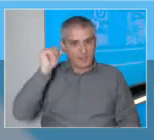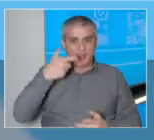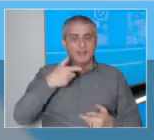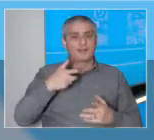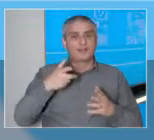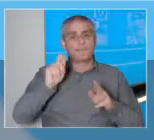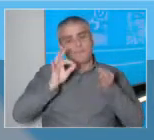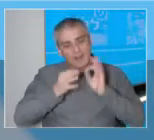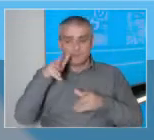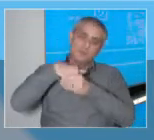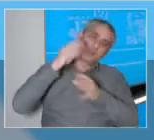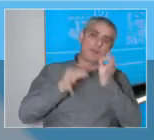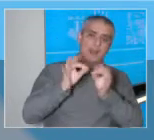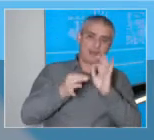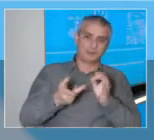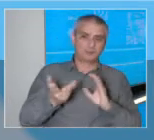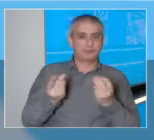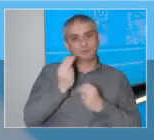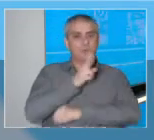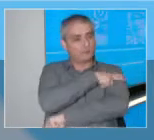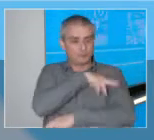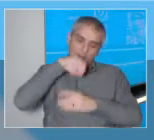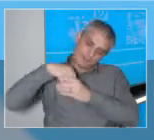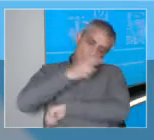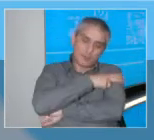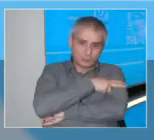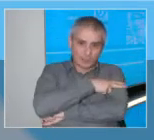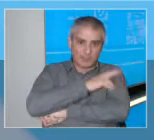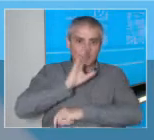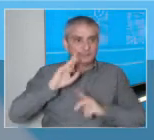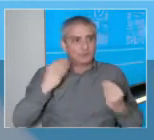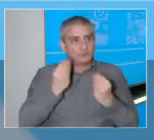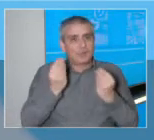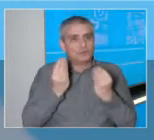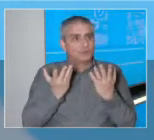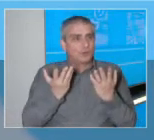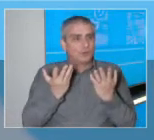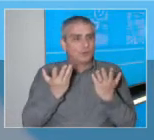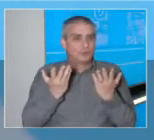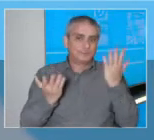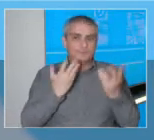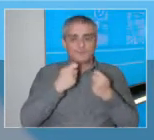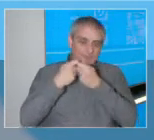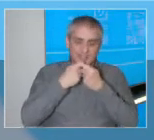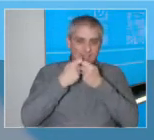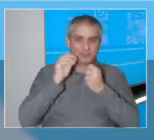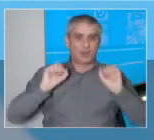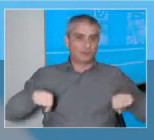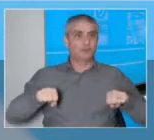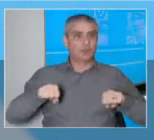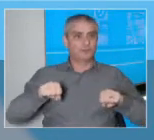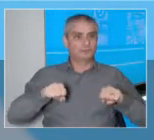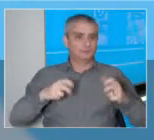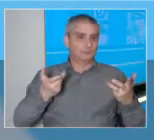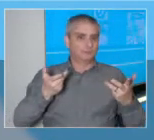אוחנה, פרקליטות שבתוך הפרקליטות, אז משטרה שבתוך המשטרה, האם יש כאן איזושהי התארגנות שלטונית